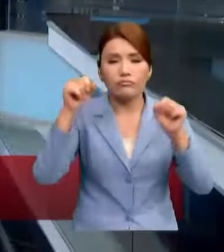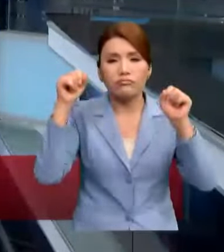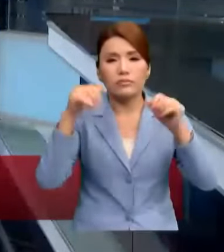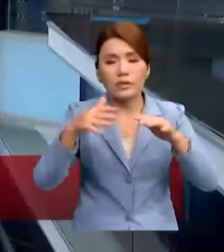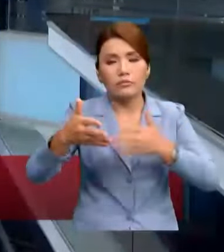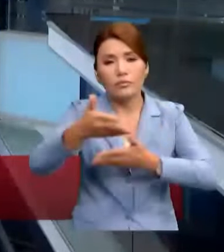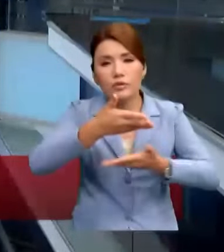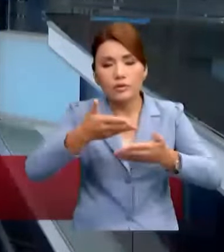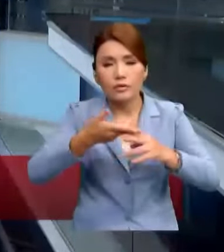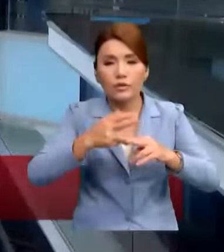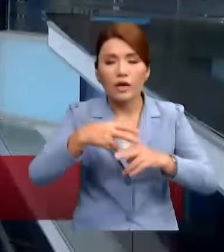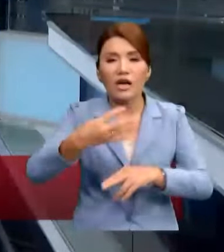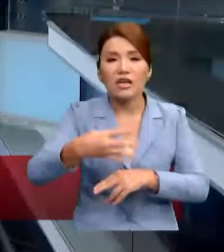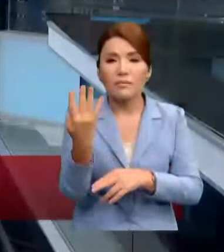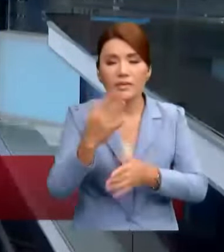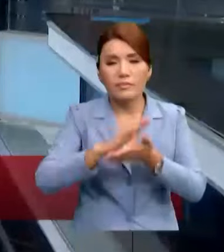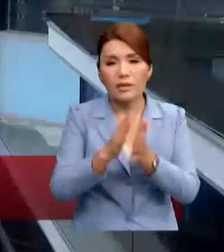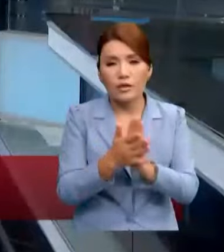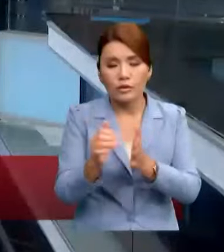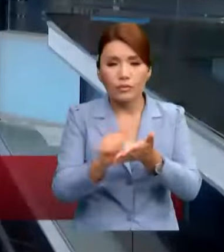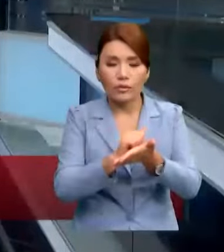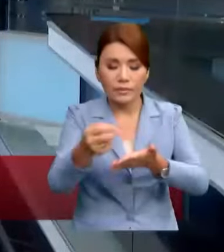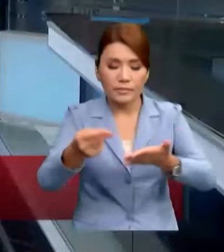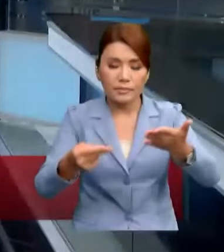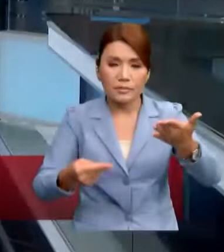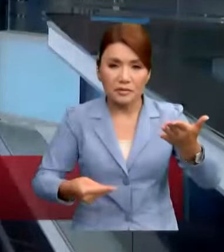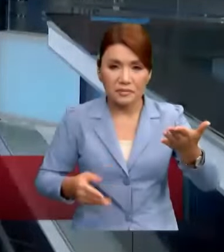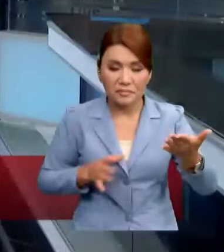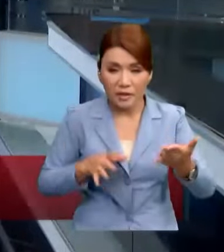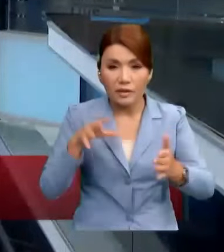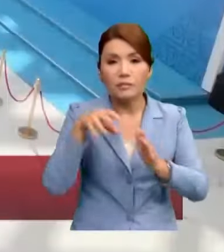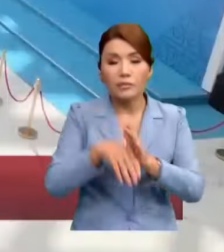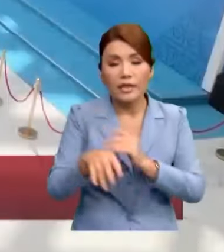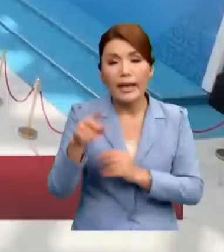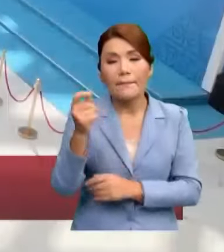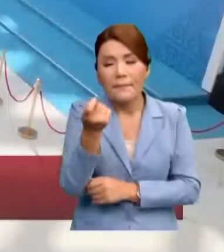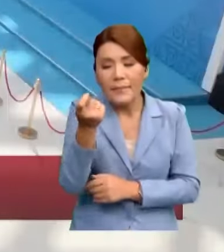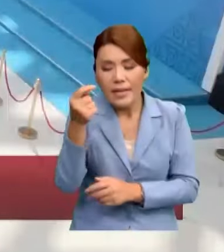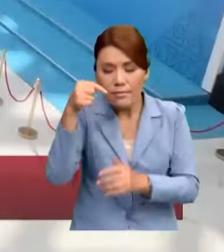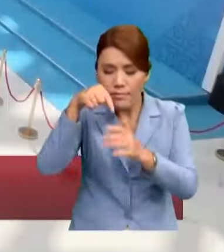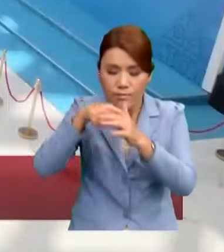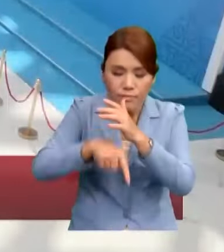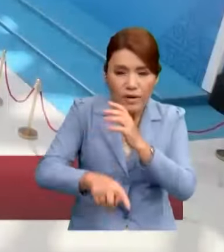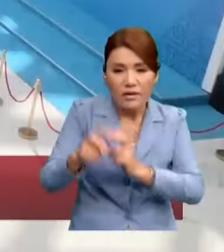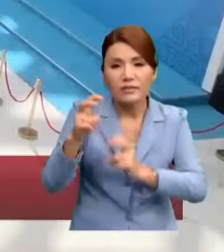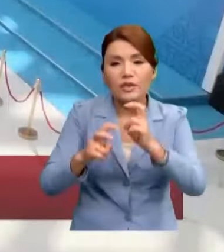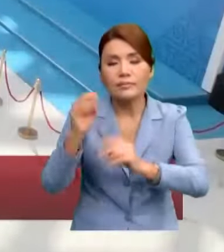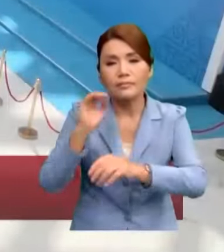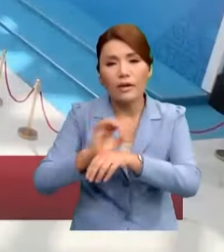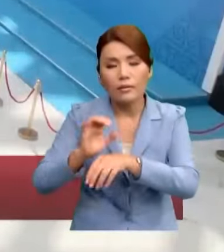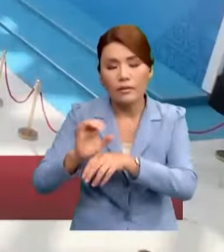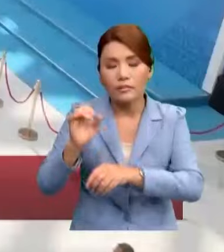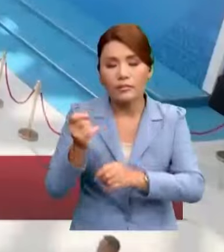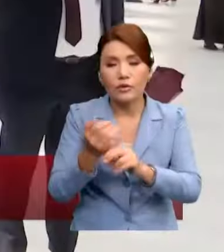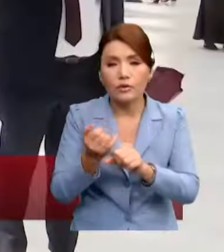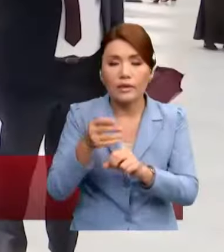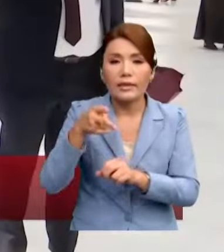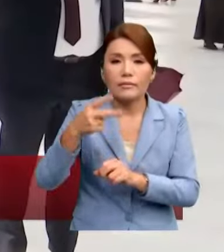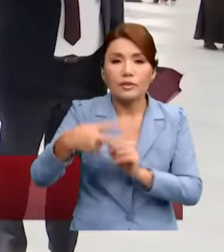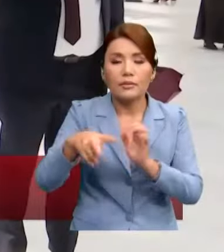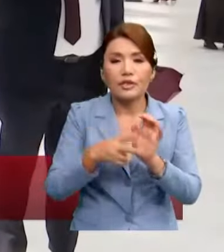қатысты 45 меморандумға қол қойылды. Соның бірі елімізде бидайды терең өңдейтін зауыт салынады. 2027 жылы